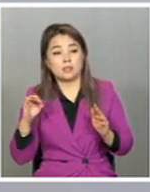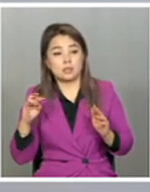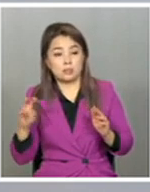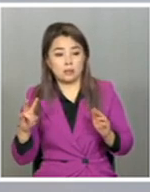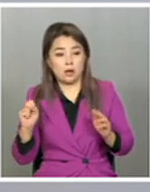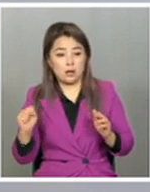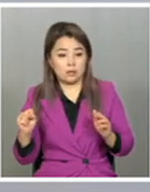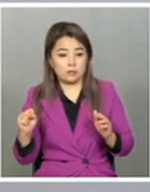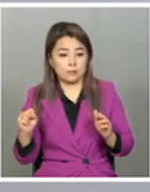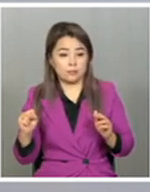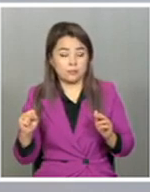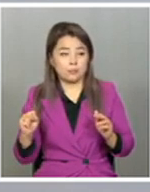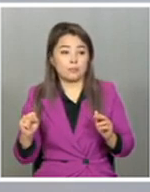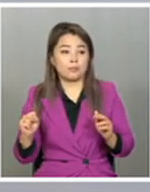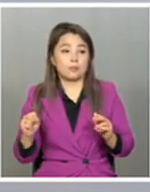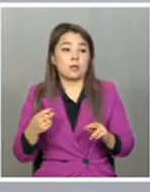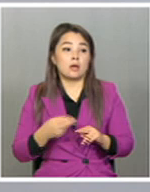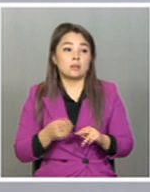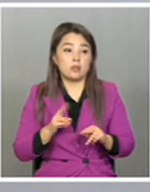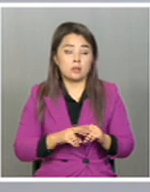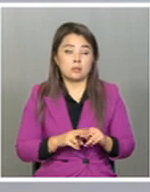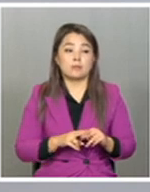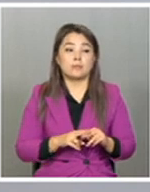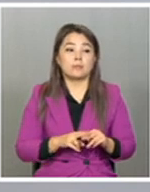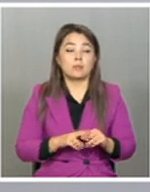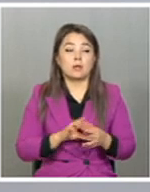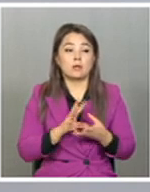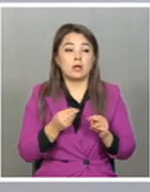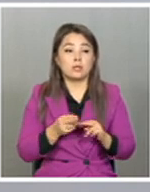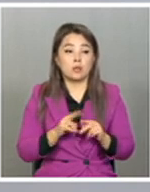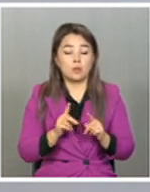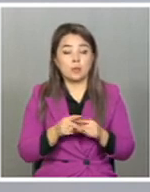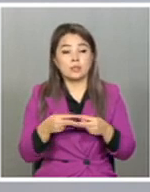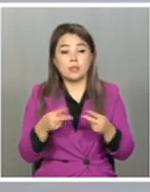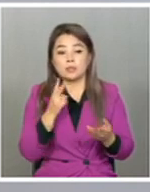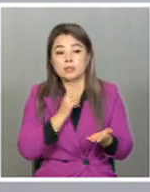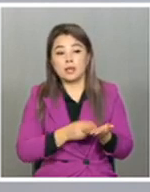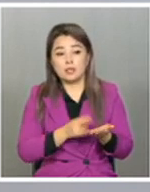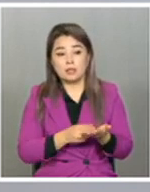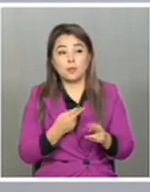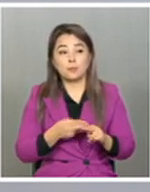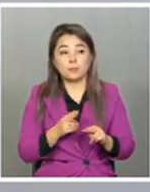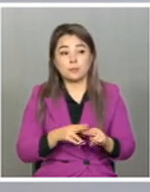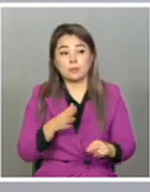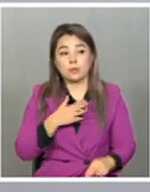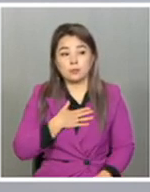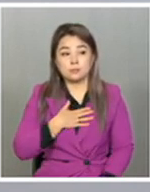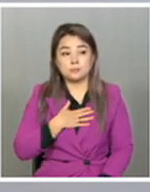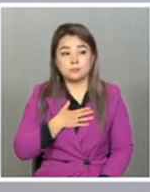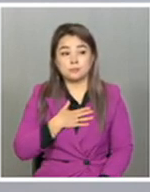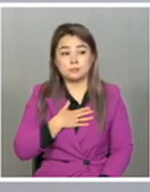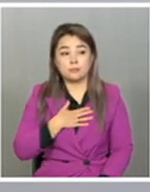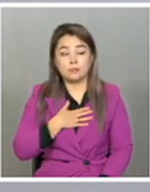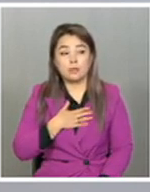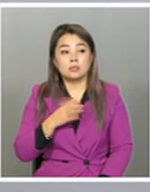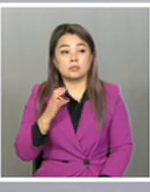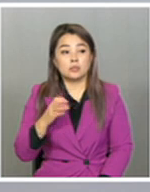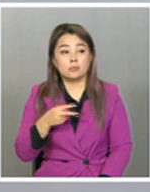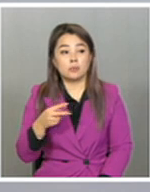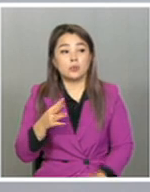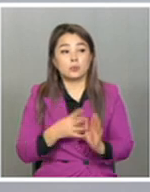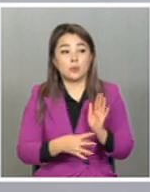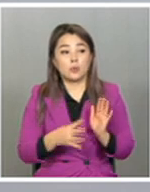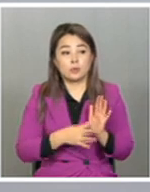синус альфаға тең болады екен. Енді осы теңдіктерді дәлелдейік. Ол үшін С бұрышы тік